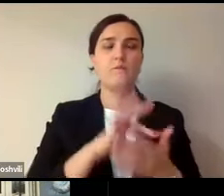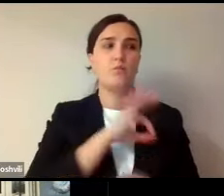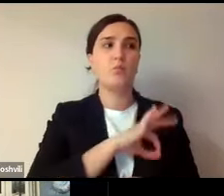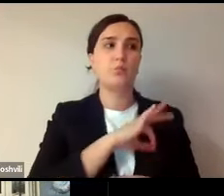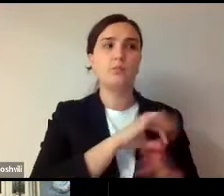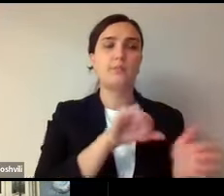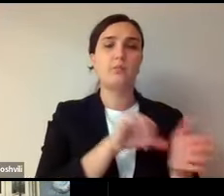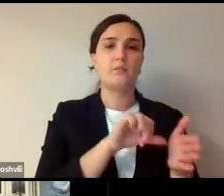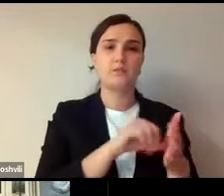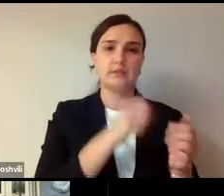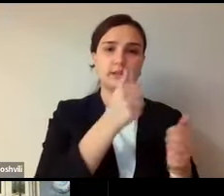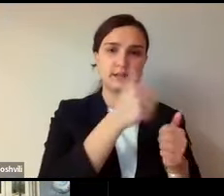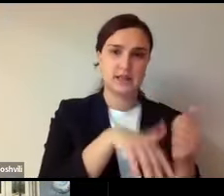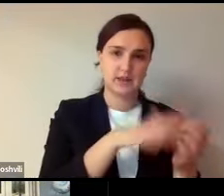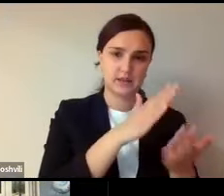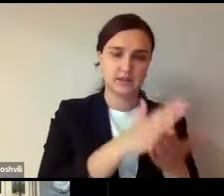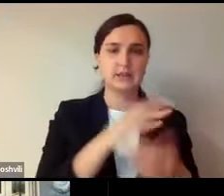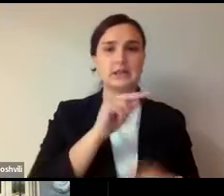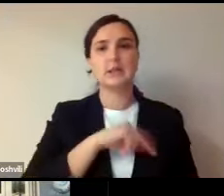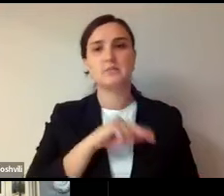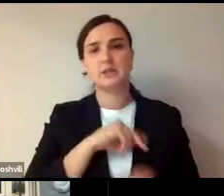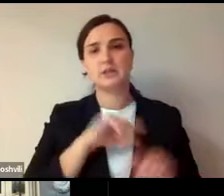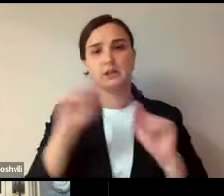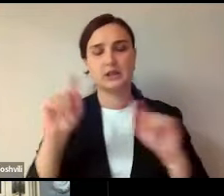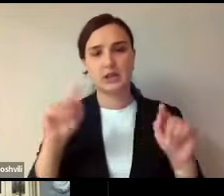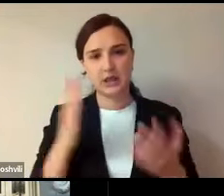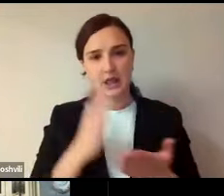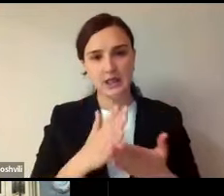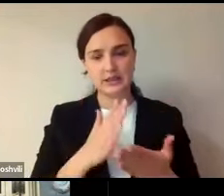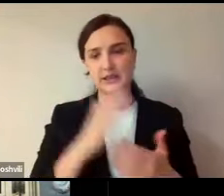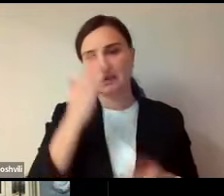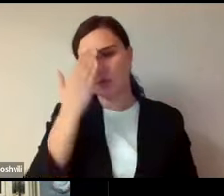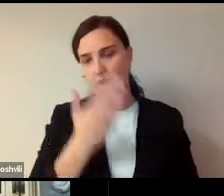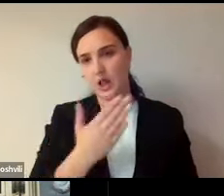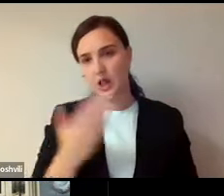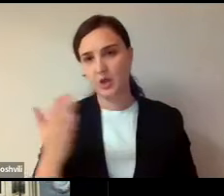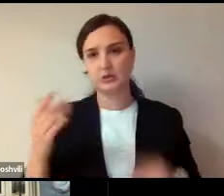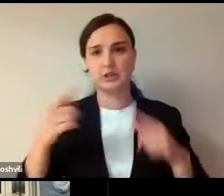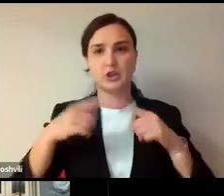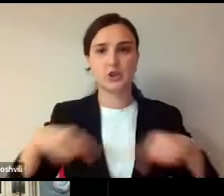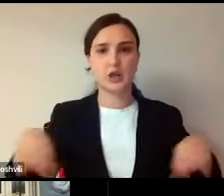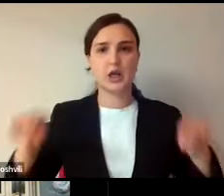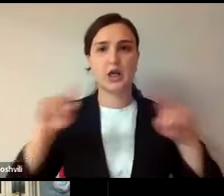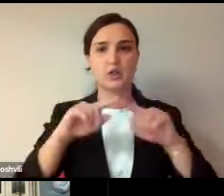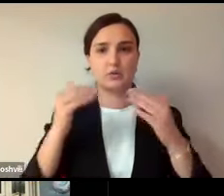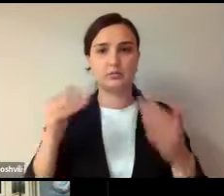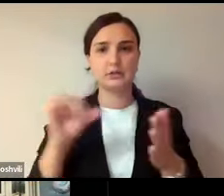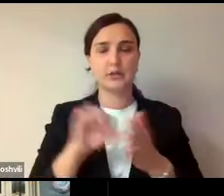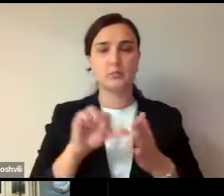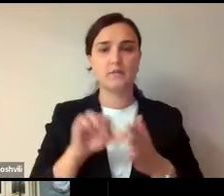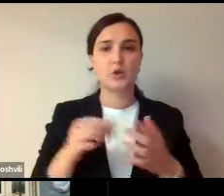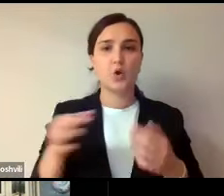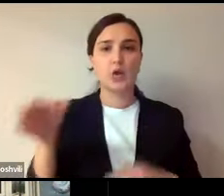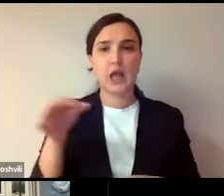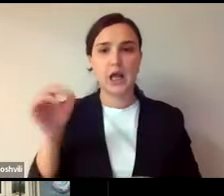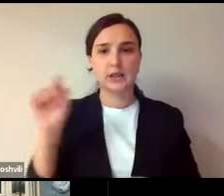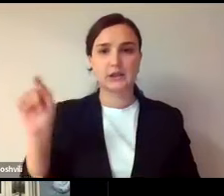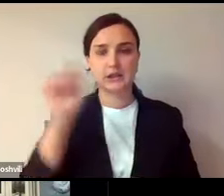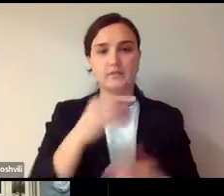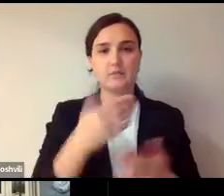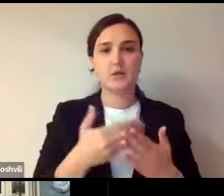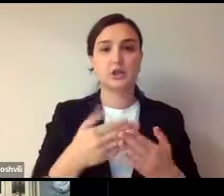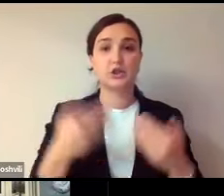დახმარების ცენტრები, სამსახურები, არსებობენ სამოქალაქო საზოგადოების წარმომადგენელი ორგანიზაციები, მაგალითად